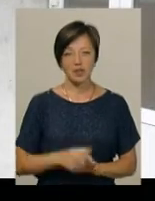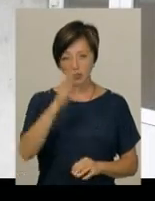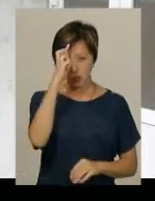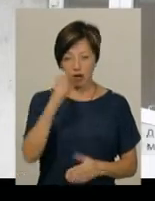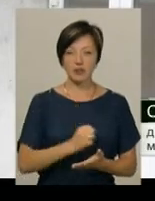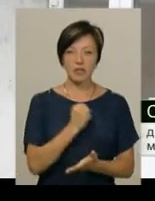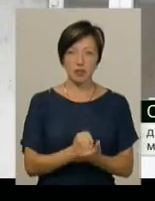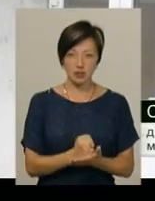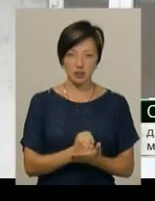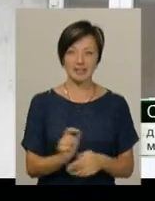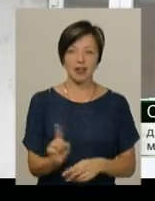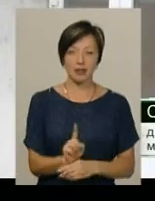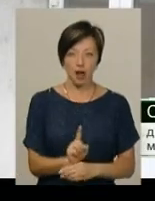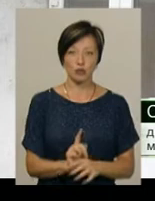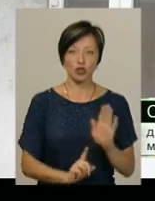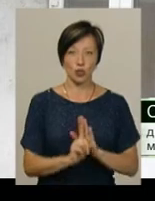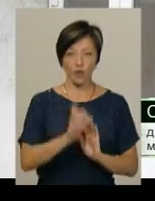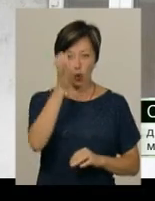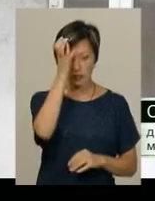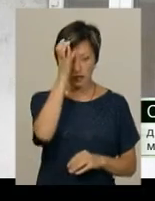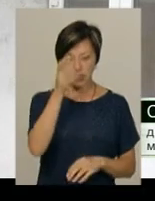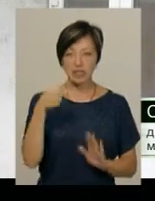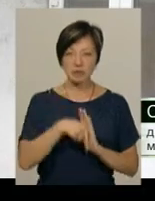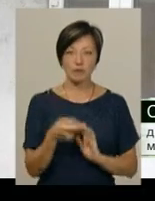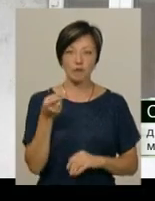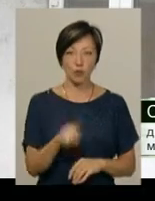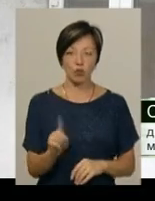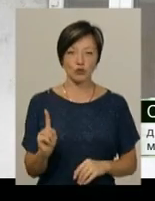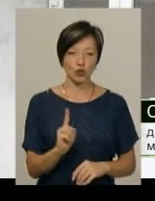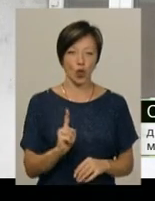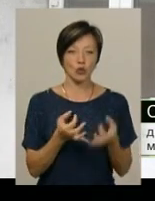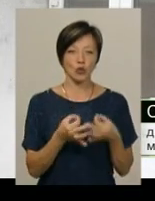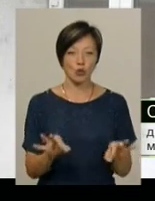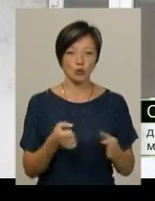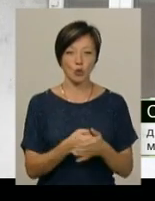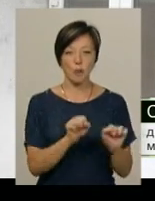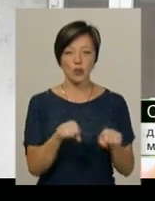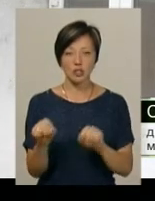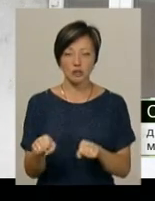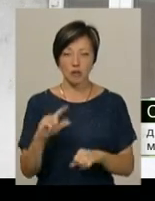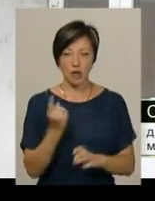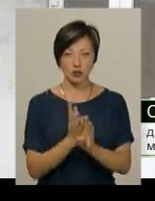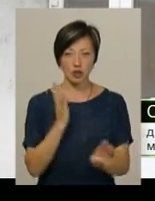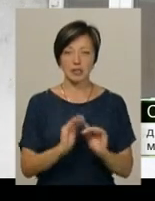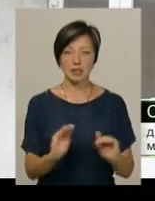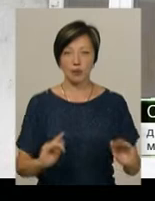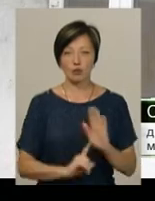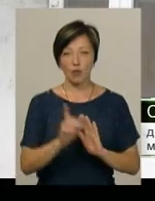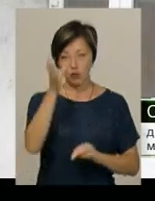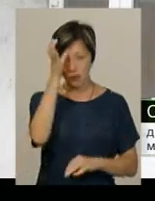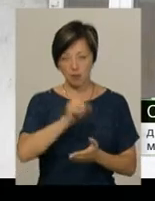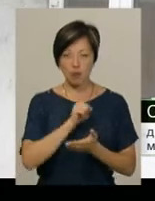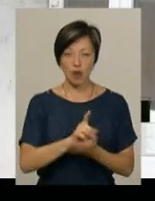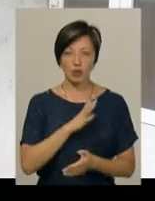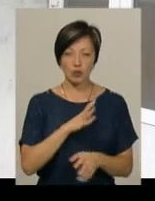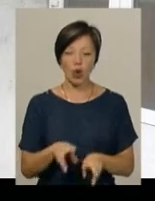Державою затверджений державний стандарт початкової освіти. Зміст в тому, що доступ до можливостей, в першу чергу дітей початкової освіти, має